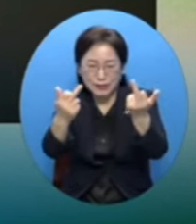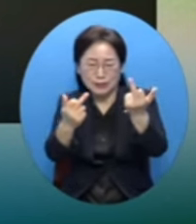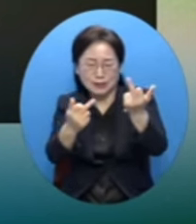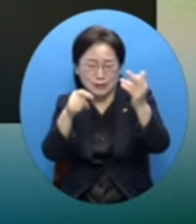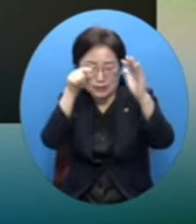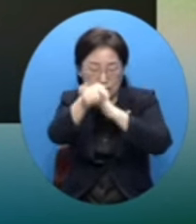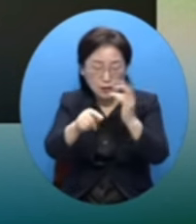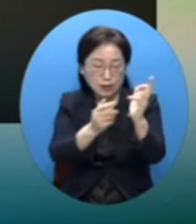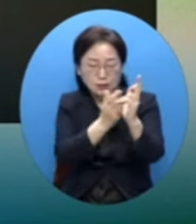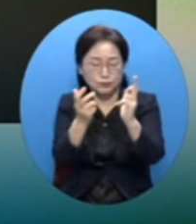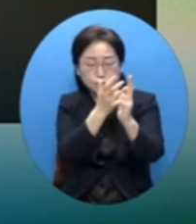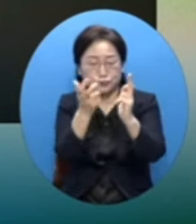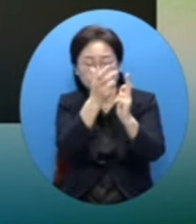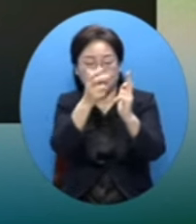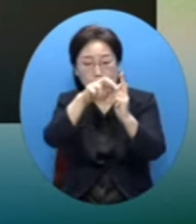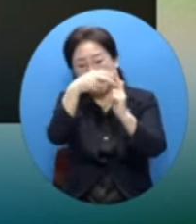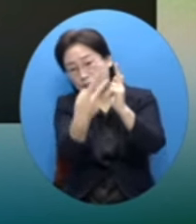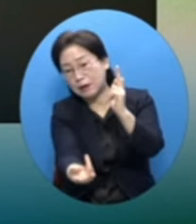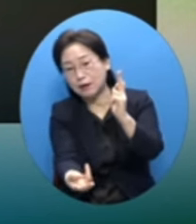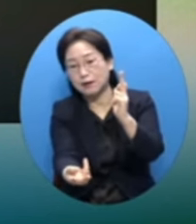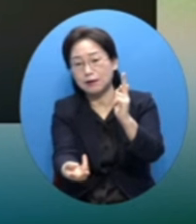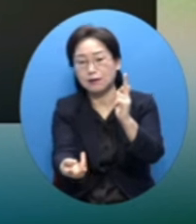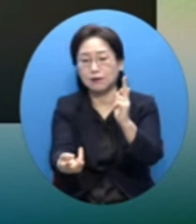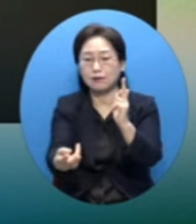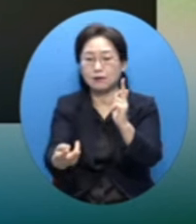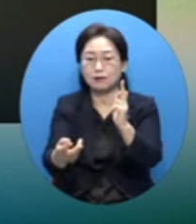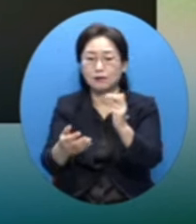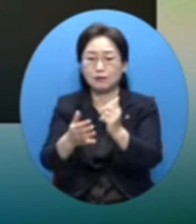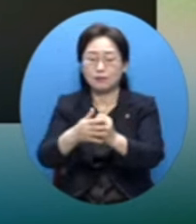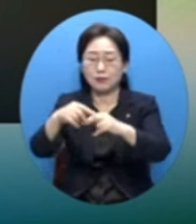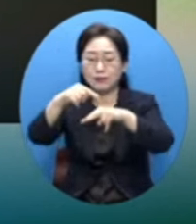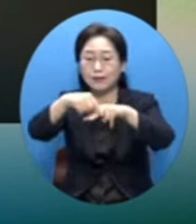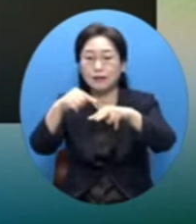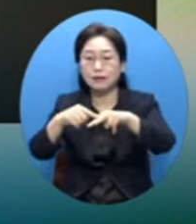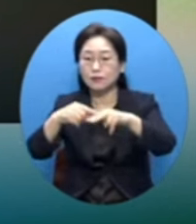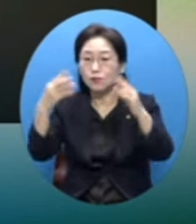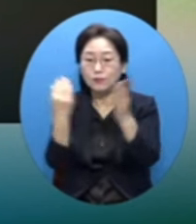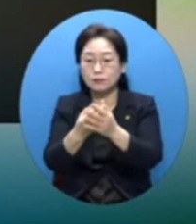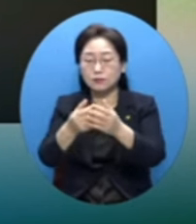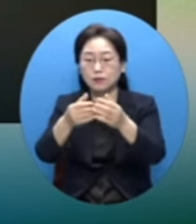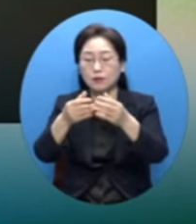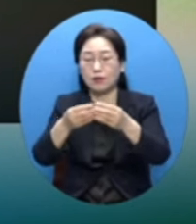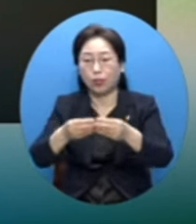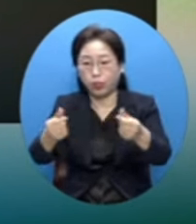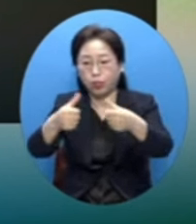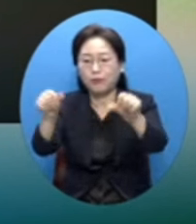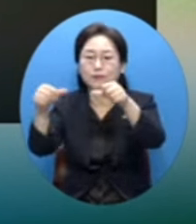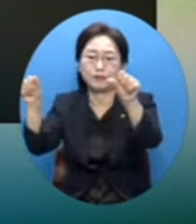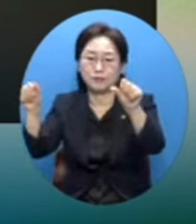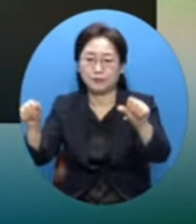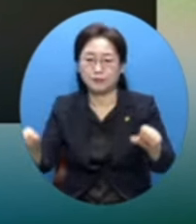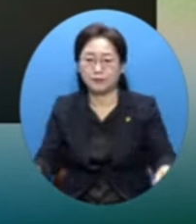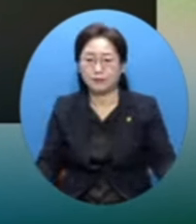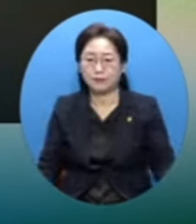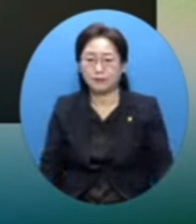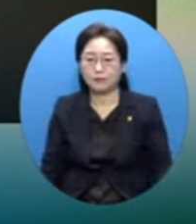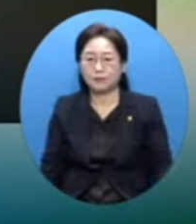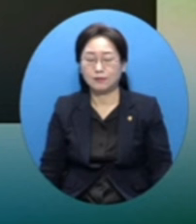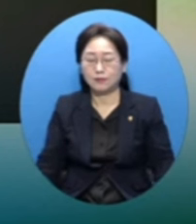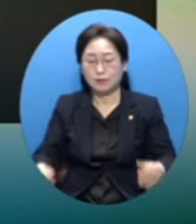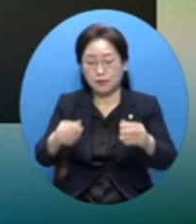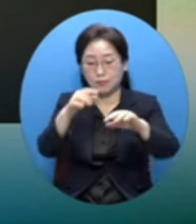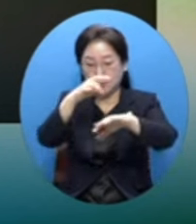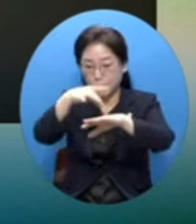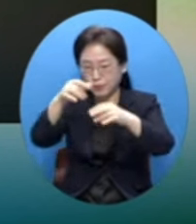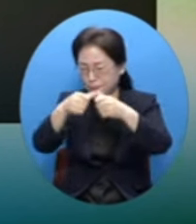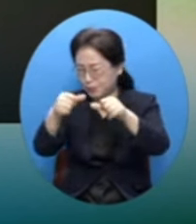굴러가지고 다리가 완전히 오른쪽이 다 부서져 버렸어요. 뼈가 조각조각 나가지고